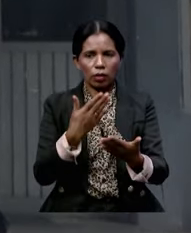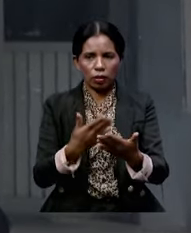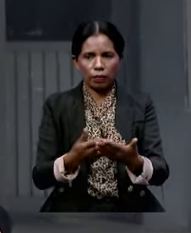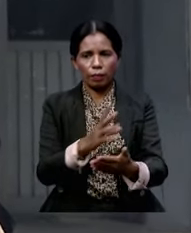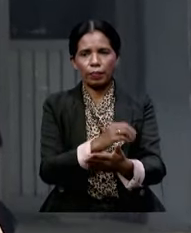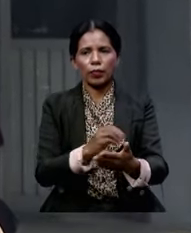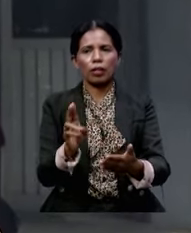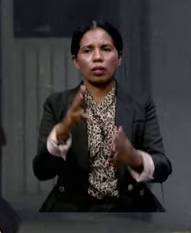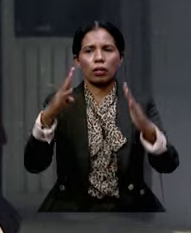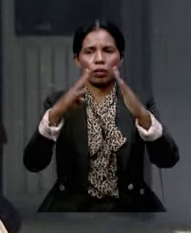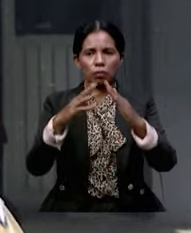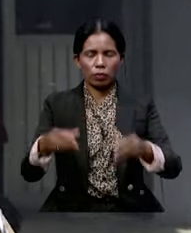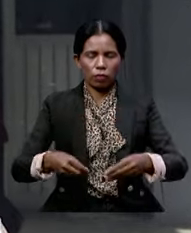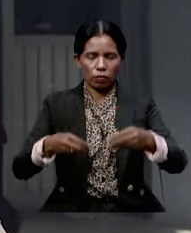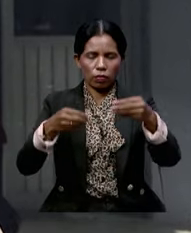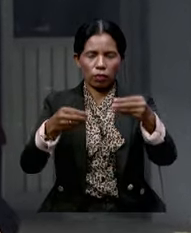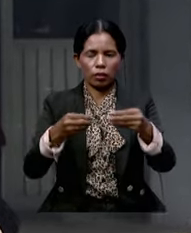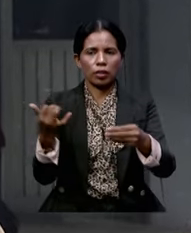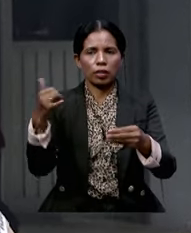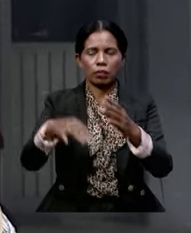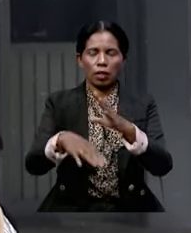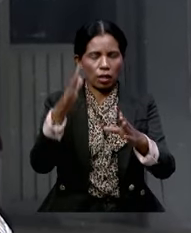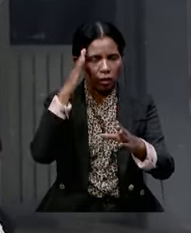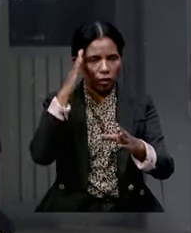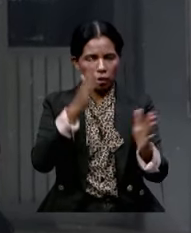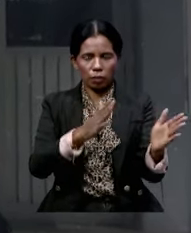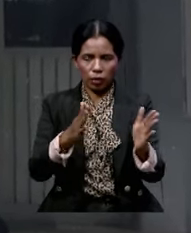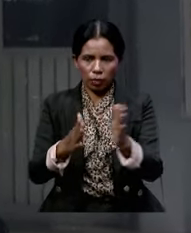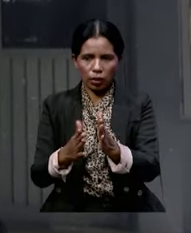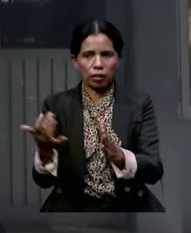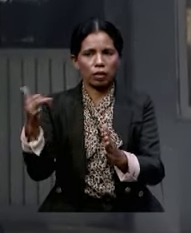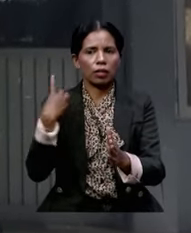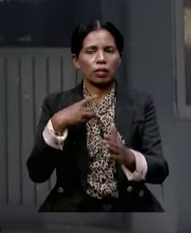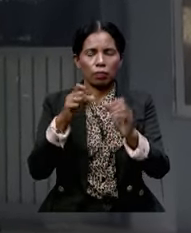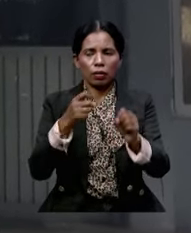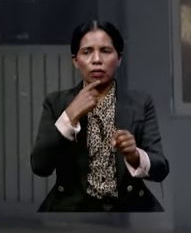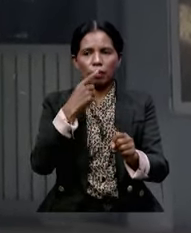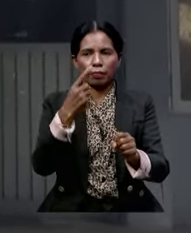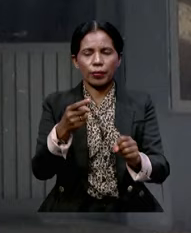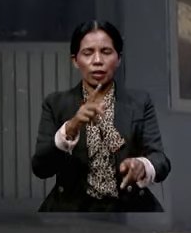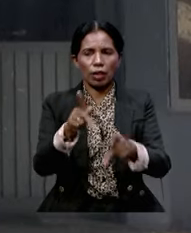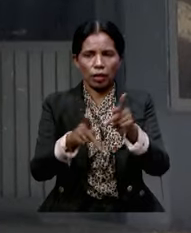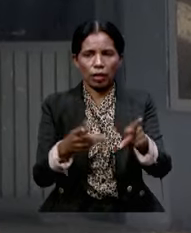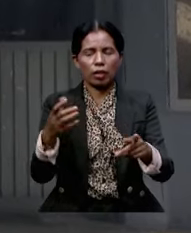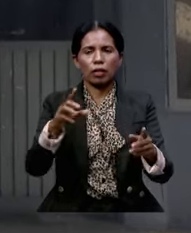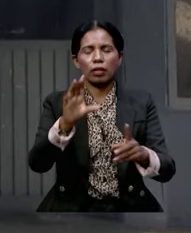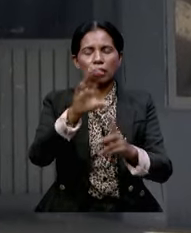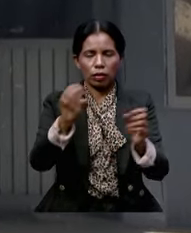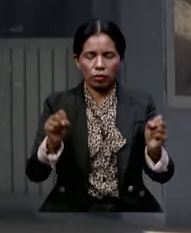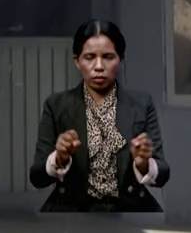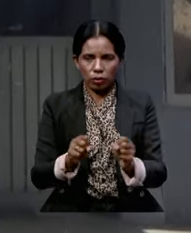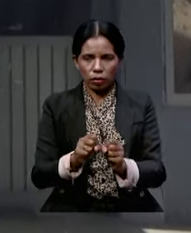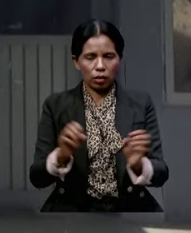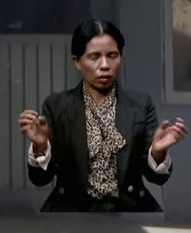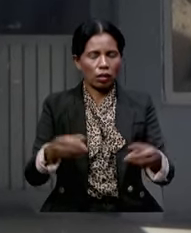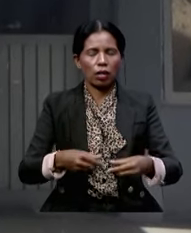beke uma ema fona sinal par si ramos bela tene bel par par silai ita bel hatet kata tene komnare di rai sira ga sip dal la fo